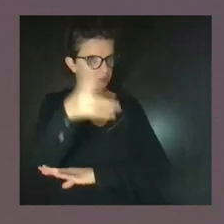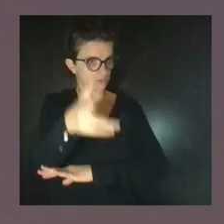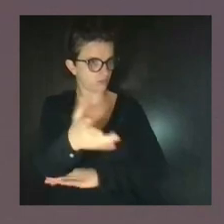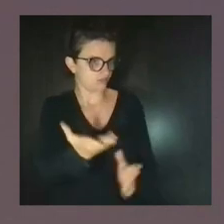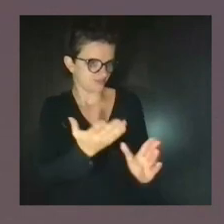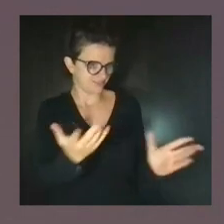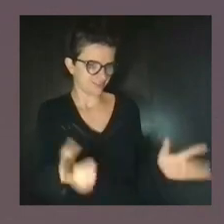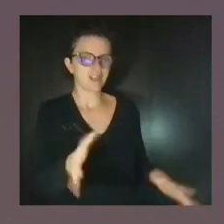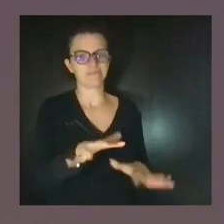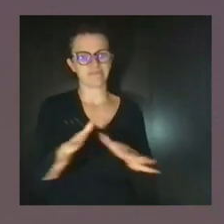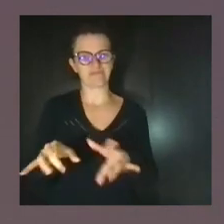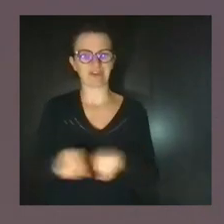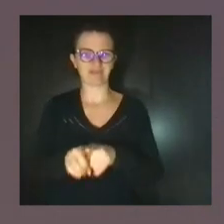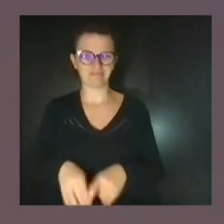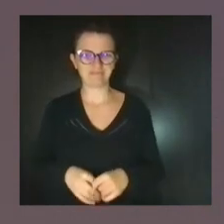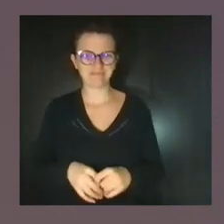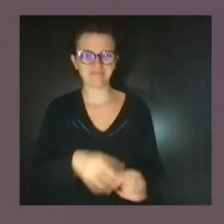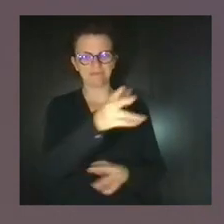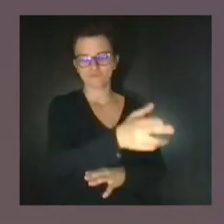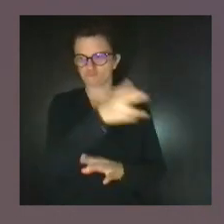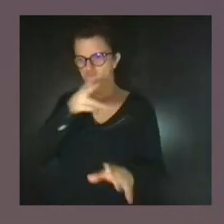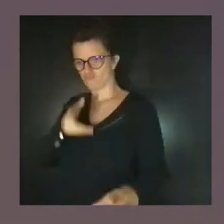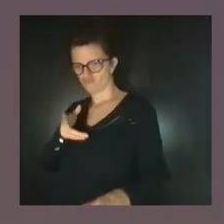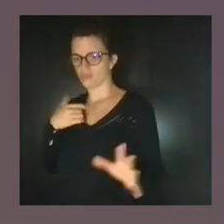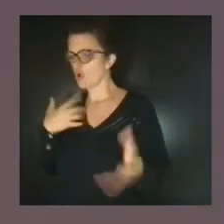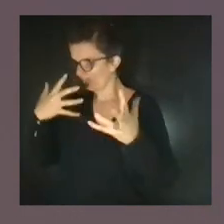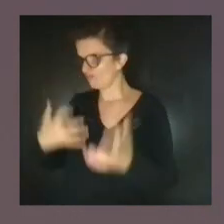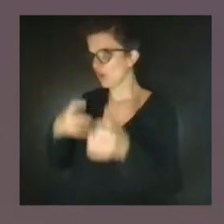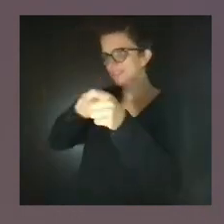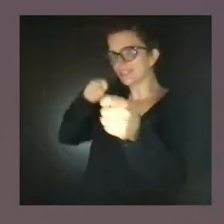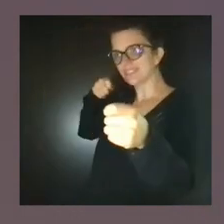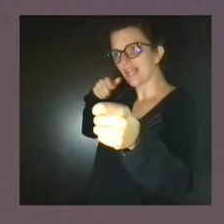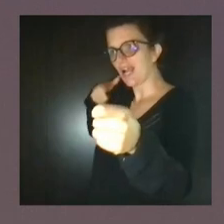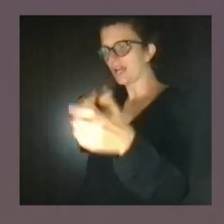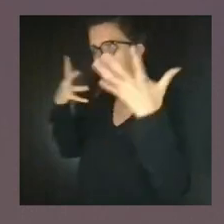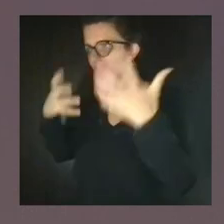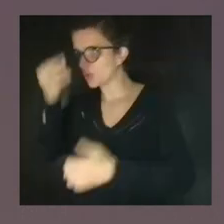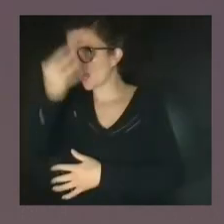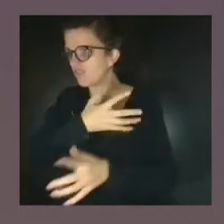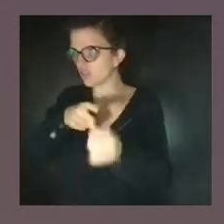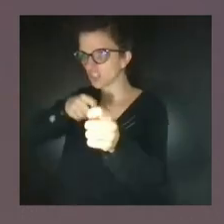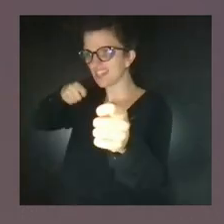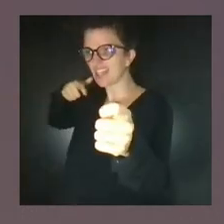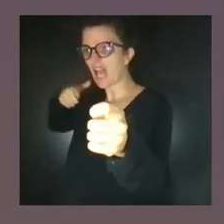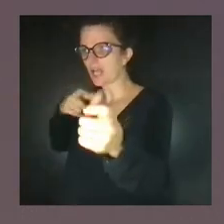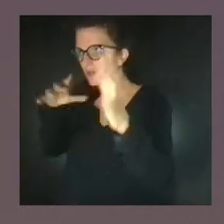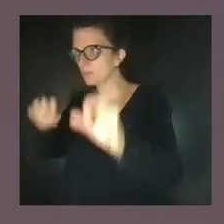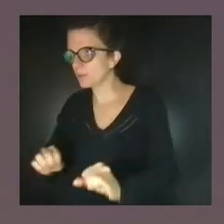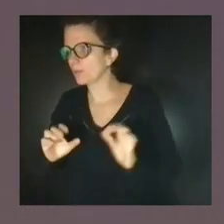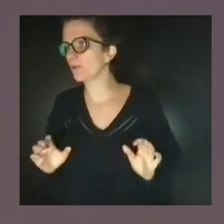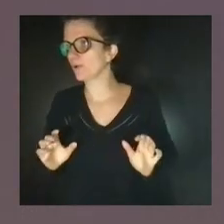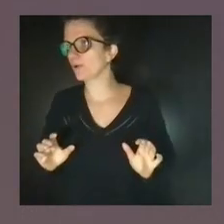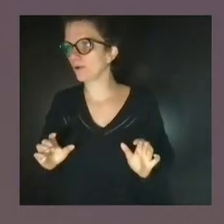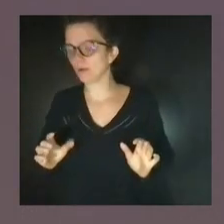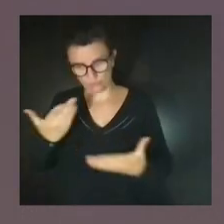peu près la même chose. Elle m'a renvoyé mon pistolet, elle m'a dit monsieur, je veux faire du tir à l'arc et je veux que vous m'inventiez l'arc qui puisse me permettre de faire du tir à l'arc dans